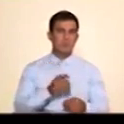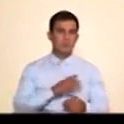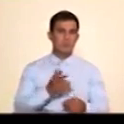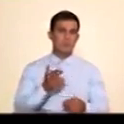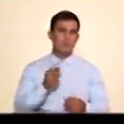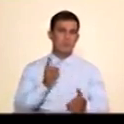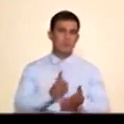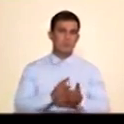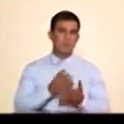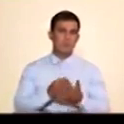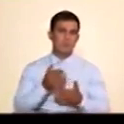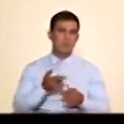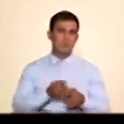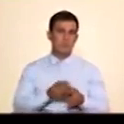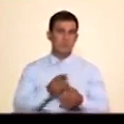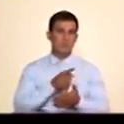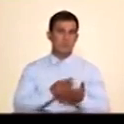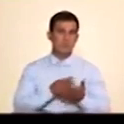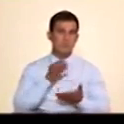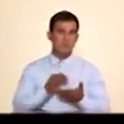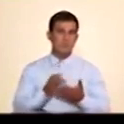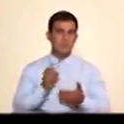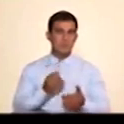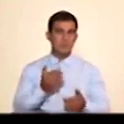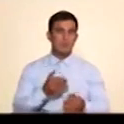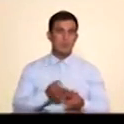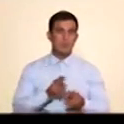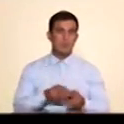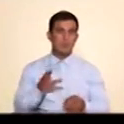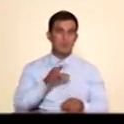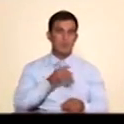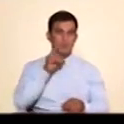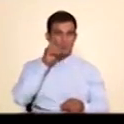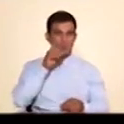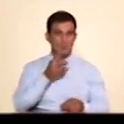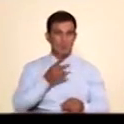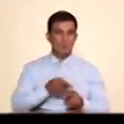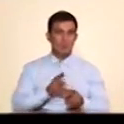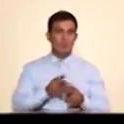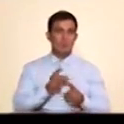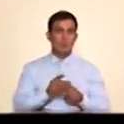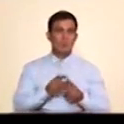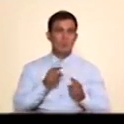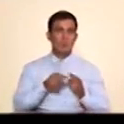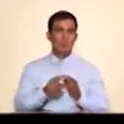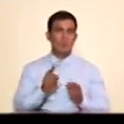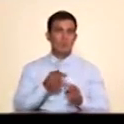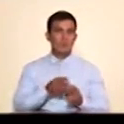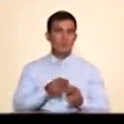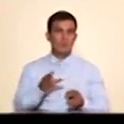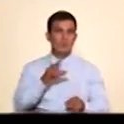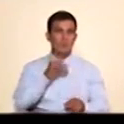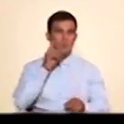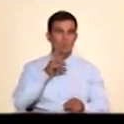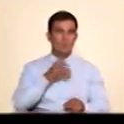Albatta, bu savolga javob bera olishingiz uchun Xitoy nima ekanligini, hatto O'zbekiston tarixidagi mavzularni ham yaxshi